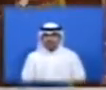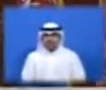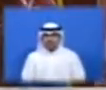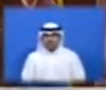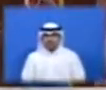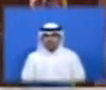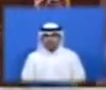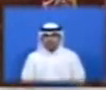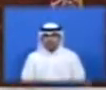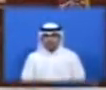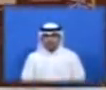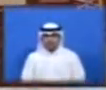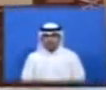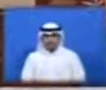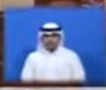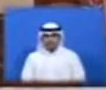الصباح.